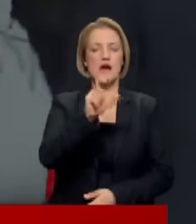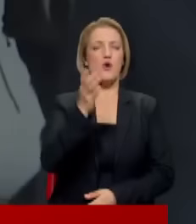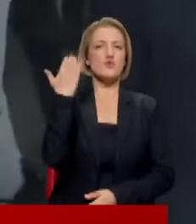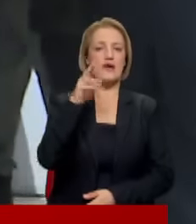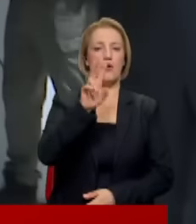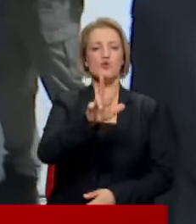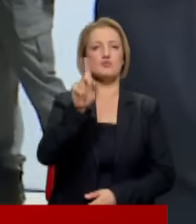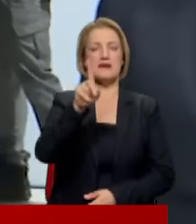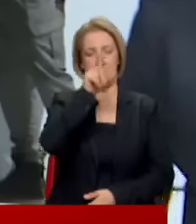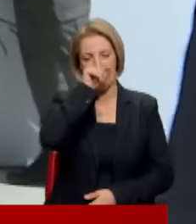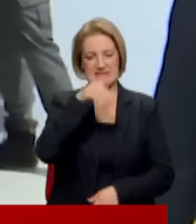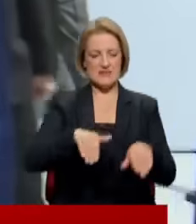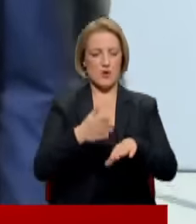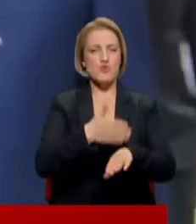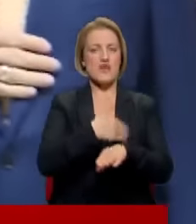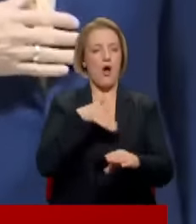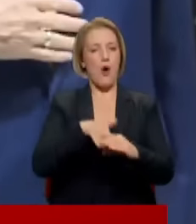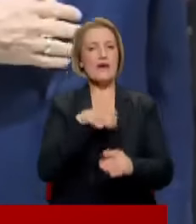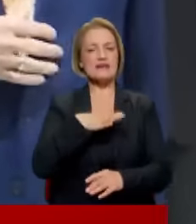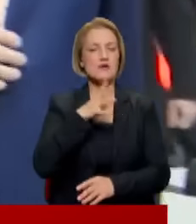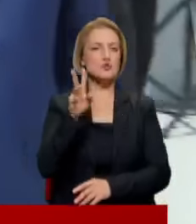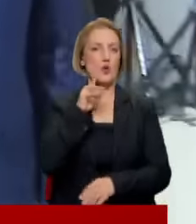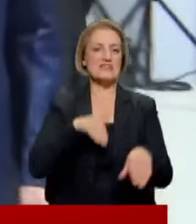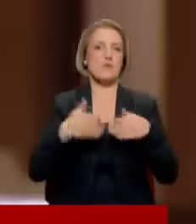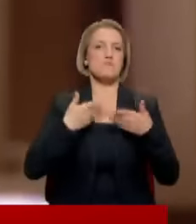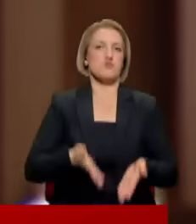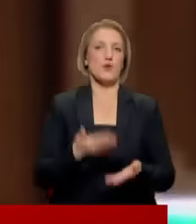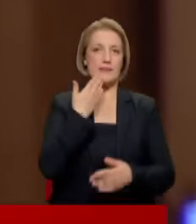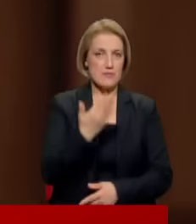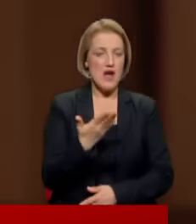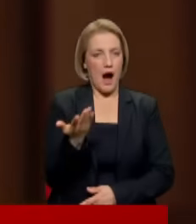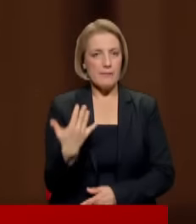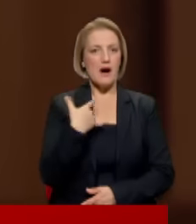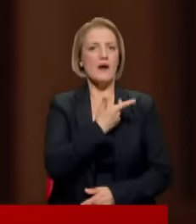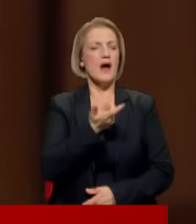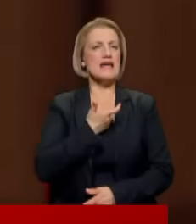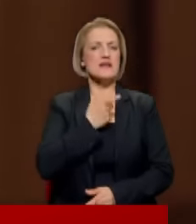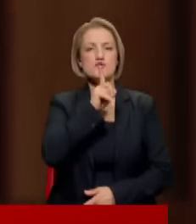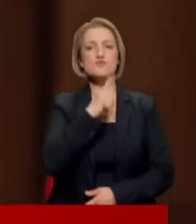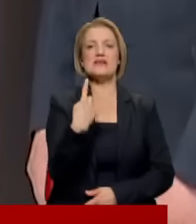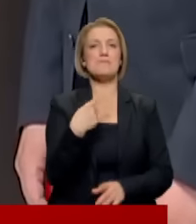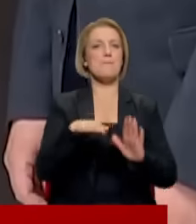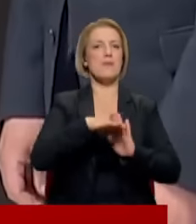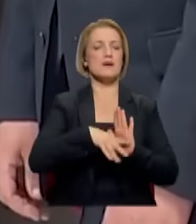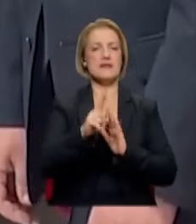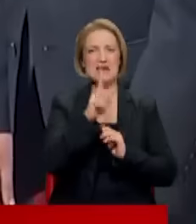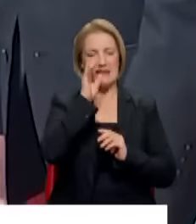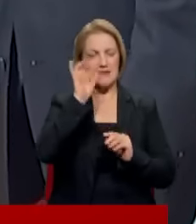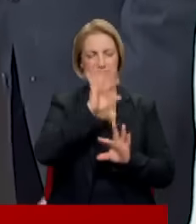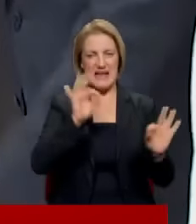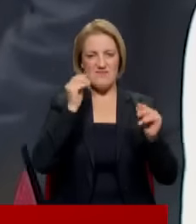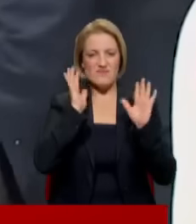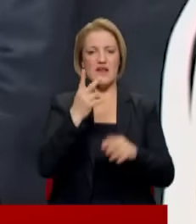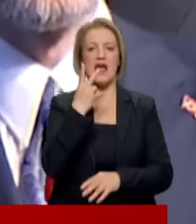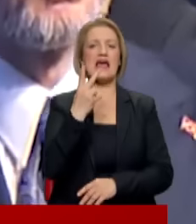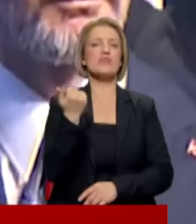önce seçimleri öncesi oy isterken son seçimim demişti Erdoğan zaten anayasanın 101 maddesi bir kimse en fazla